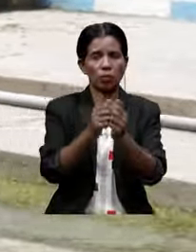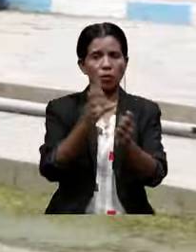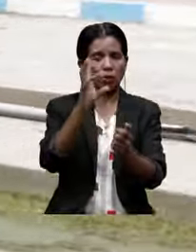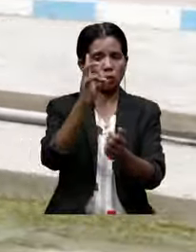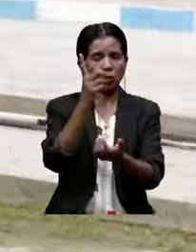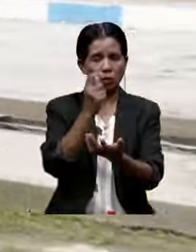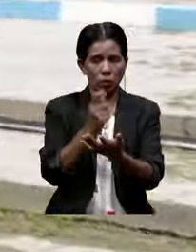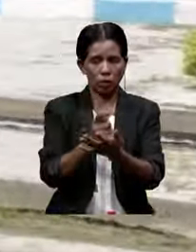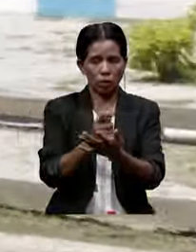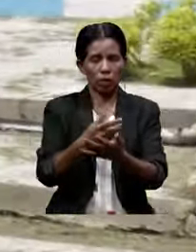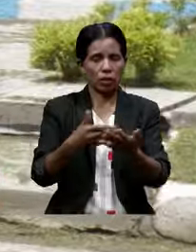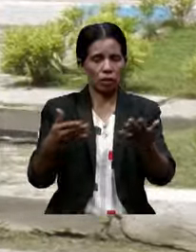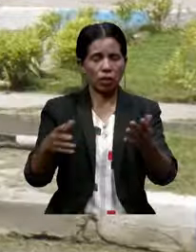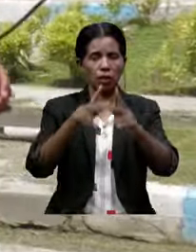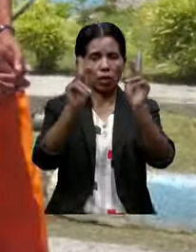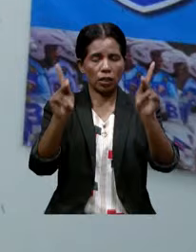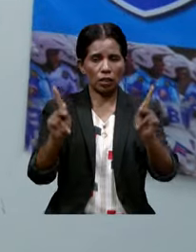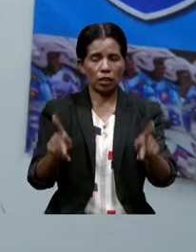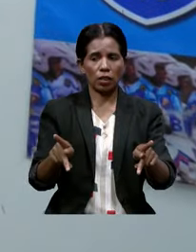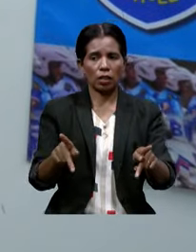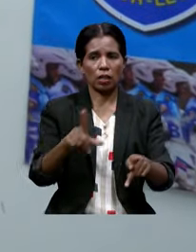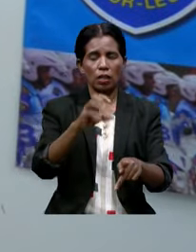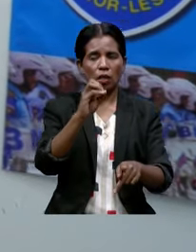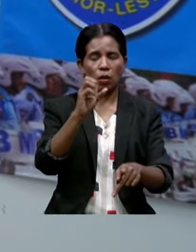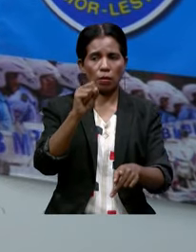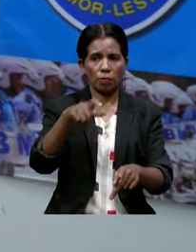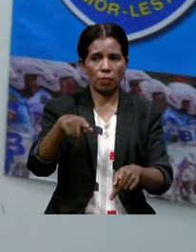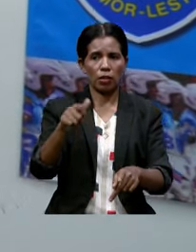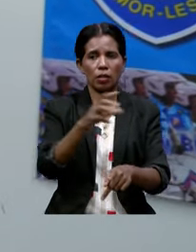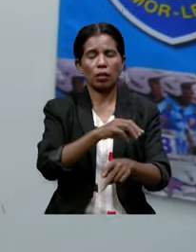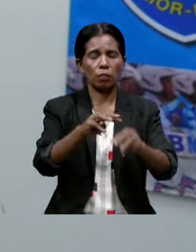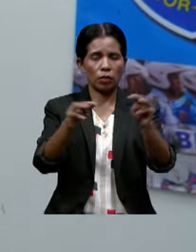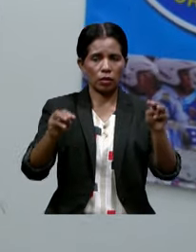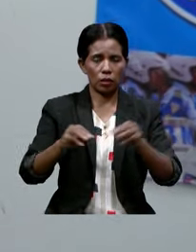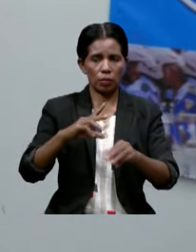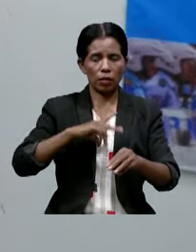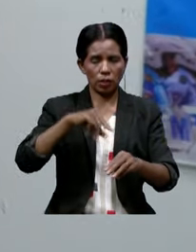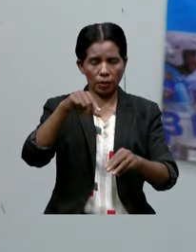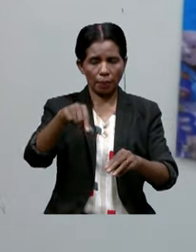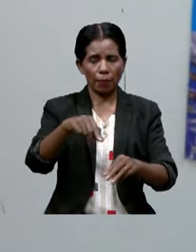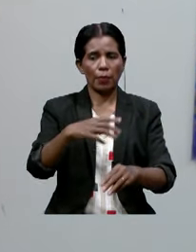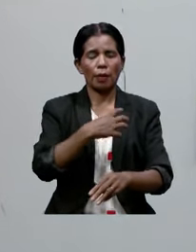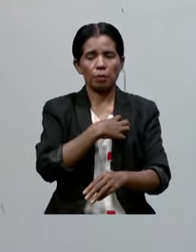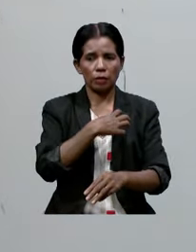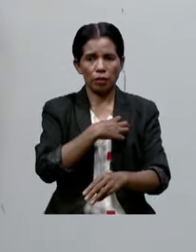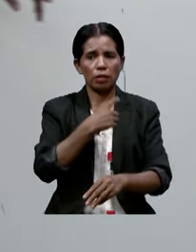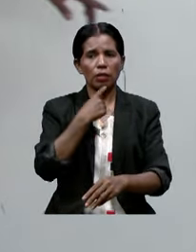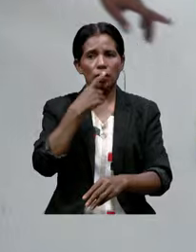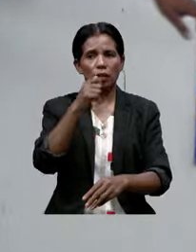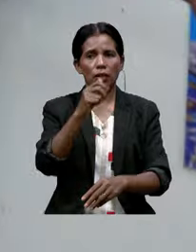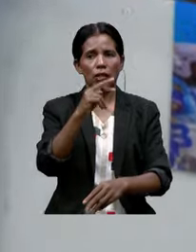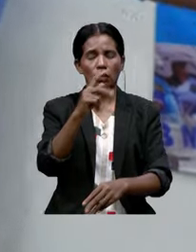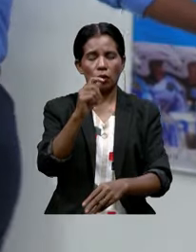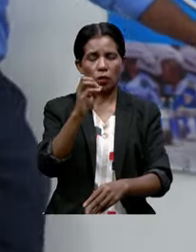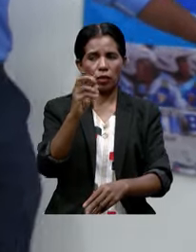iha loja sinezaida iha area leopas suku dato munisipi Likisa. Portavoz pentel superintendenti Antonio